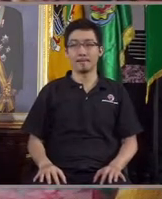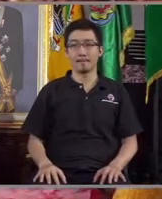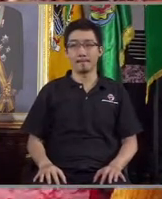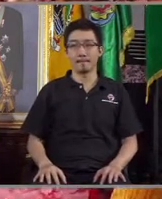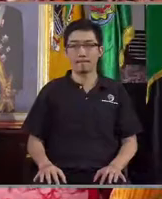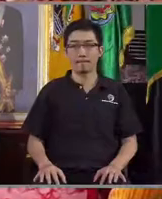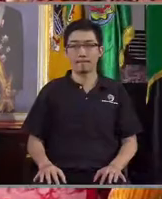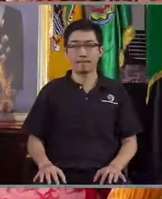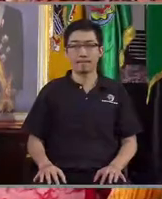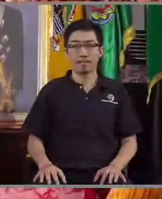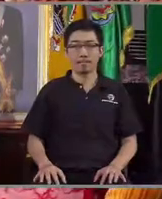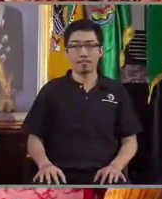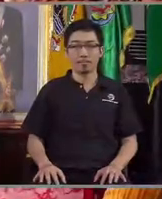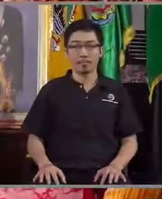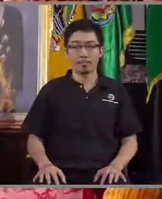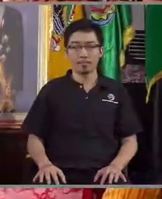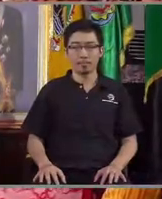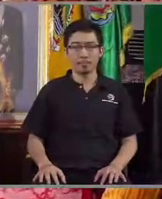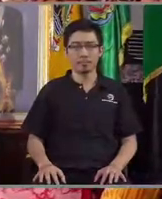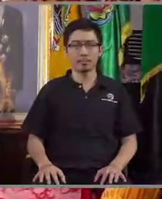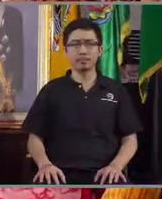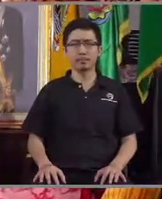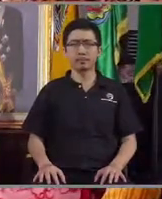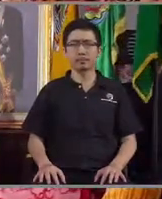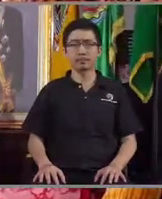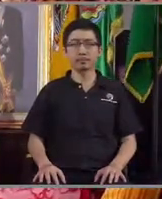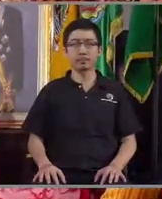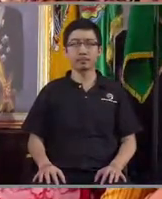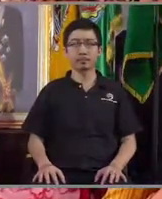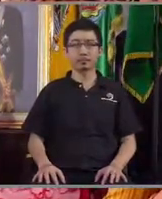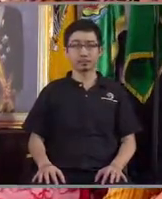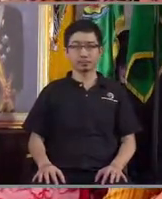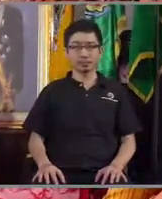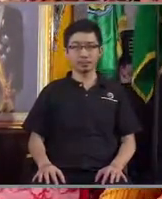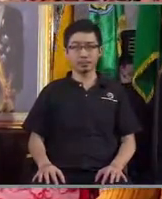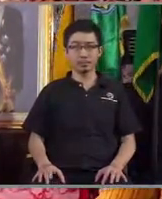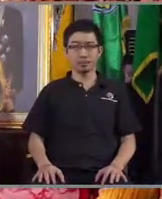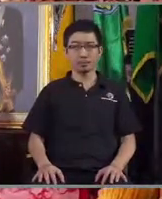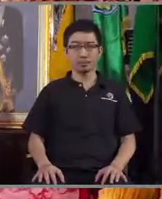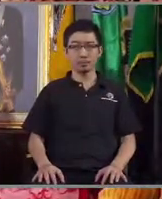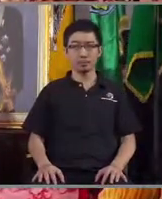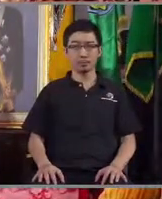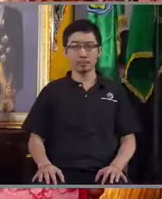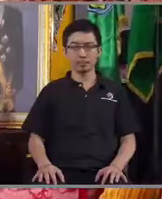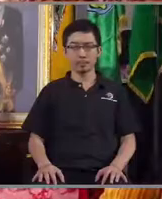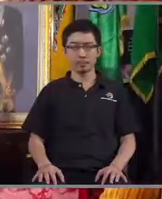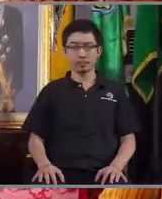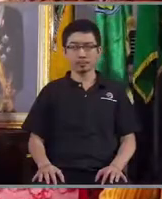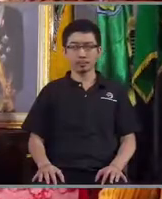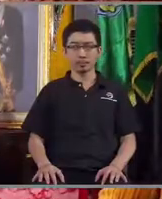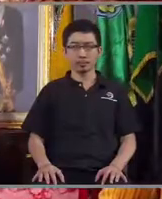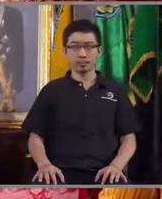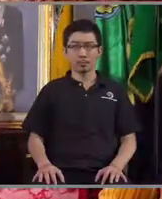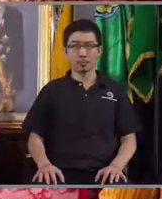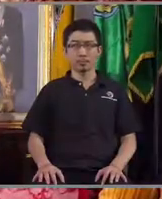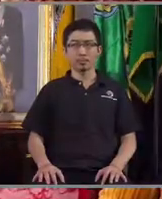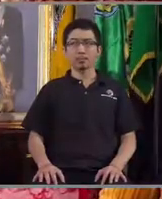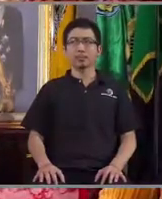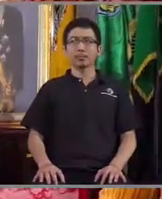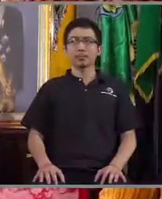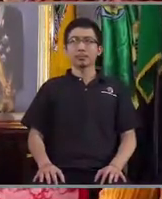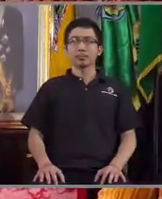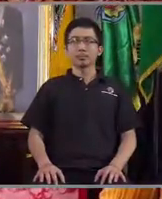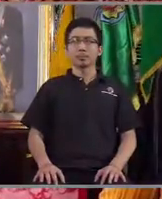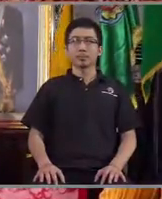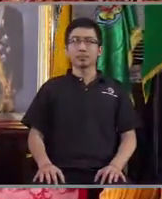Gubernur, Pak Wakil, dan saudara-saudara semua yang hadir di sini, semua yang saya hormati, saya cintai, dan